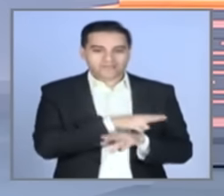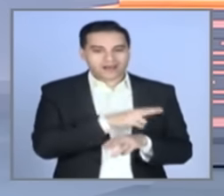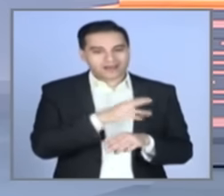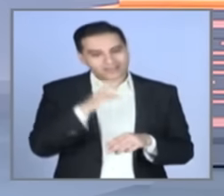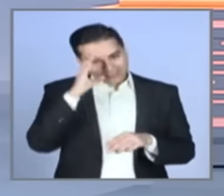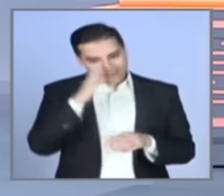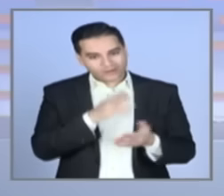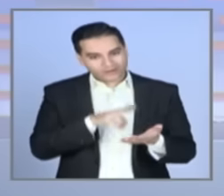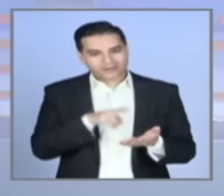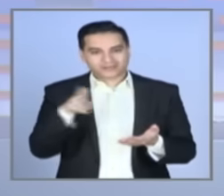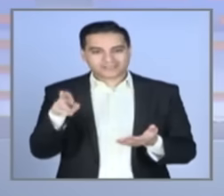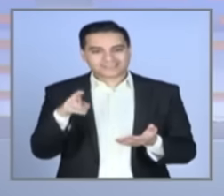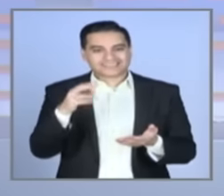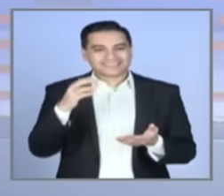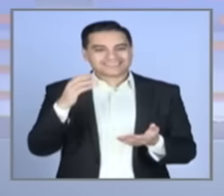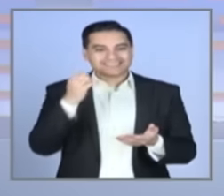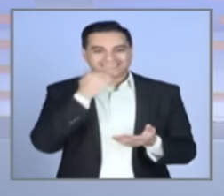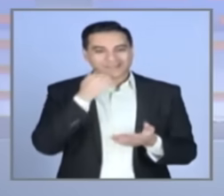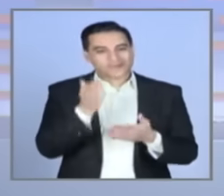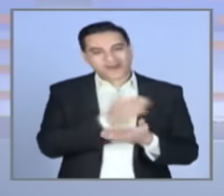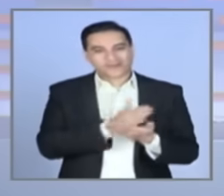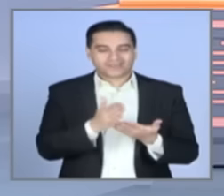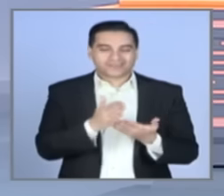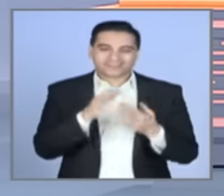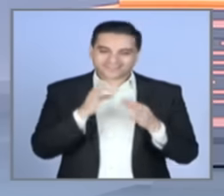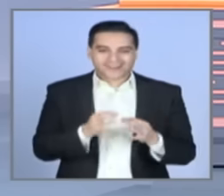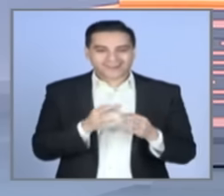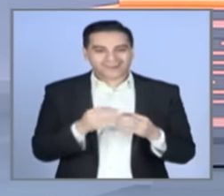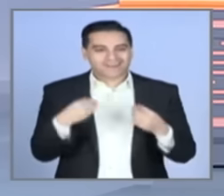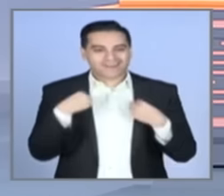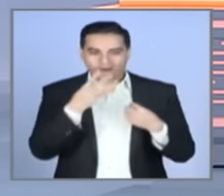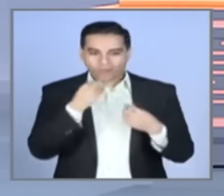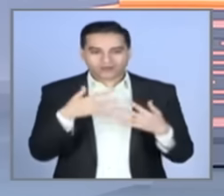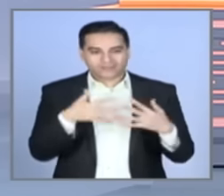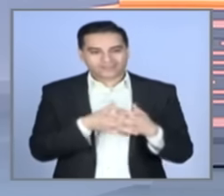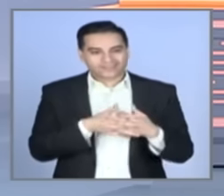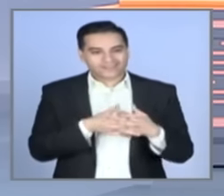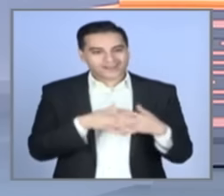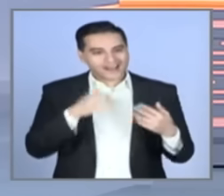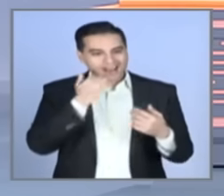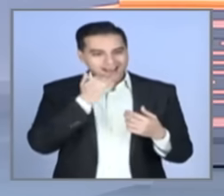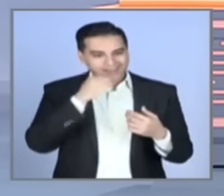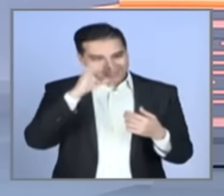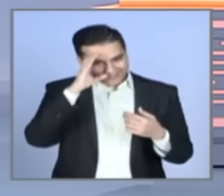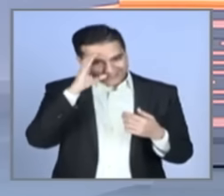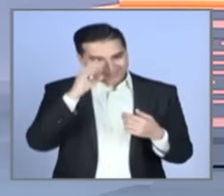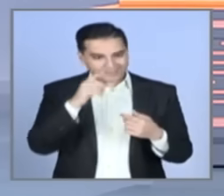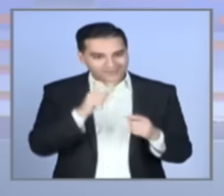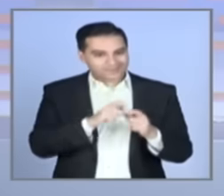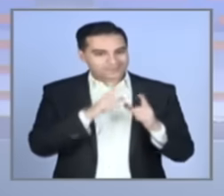الأهلاوية والزملكاوية يقعدوا جنب بعض. كده إحنا عندنا روح رياضية. بس روح رياضية بس برضه أما الأهلاوي يقعد جنب زملكاوي بيبينه.